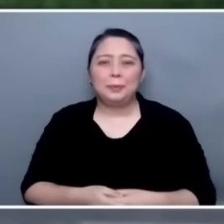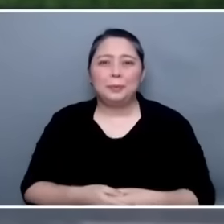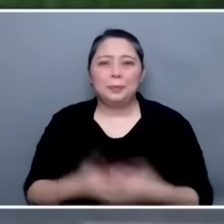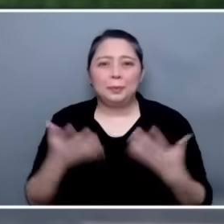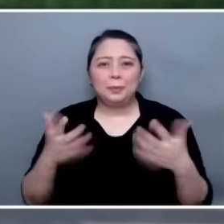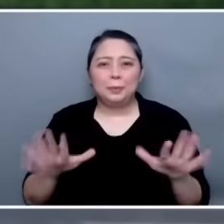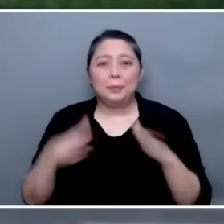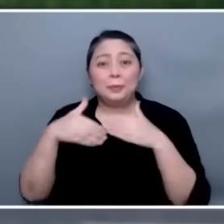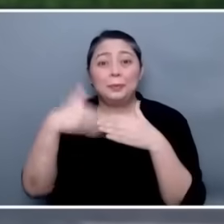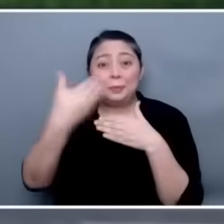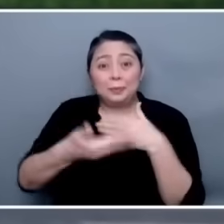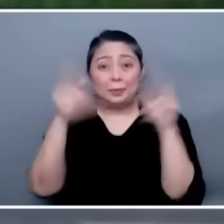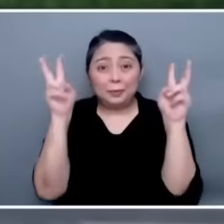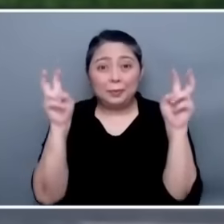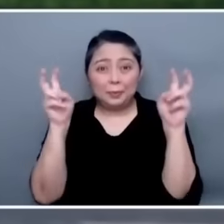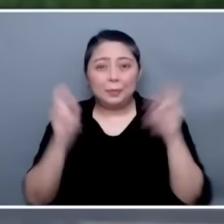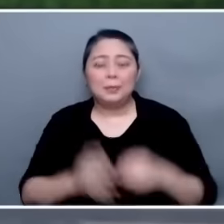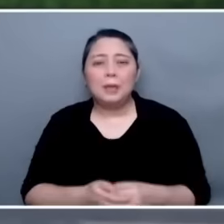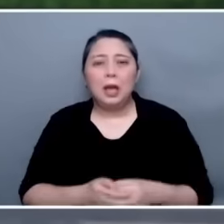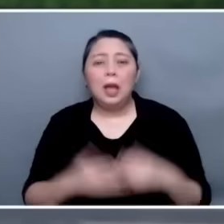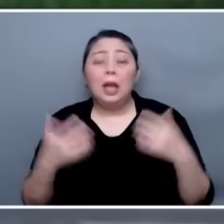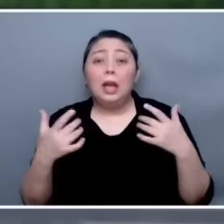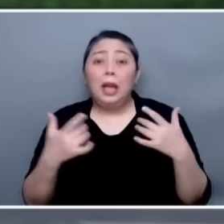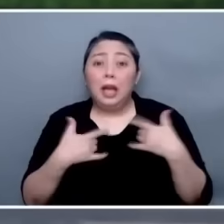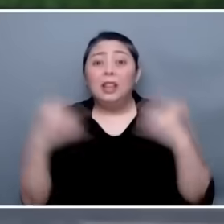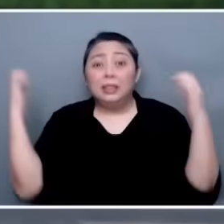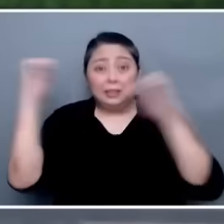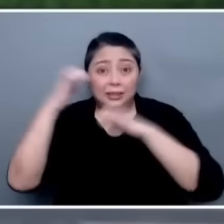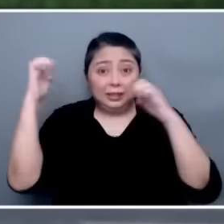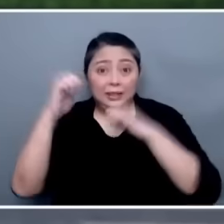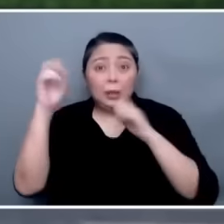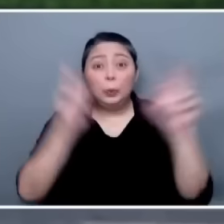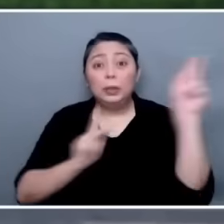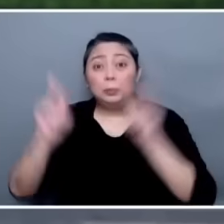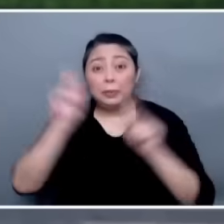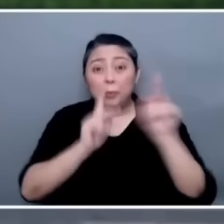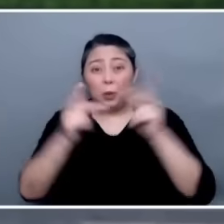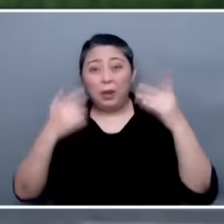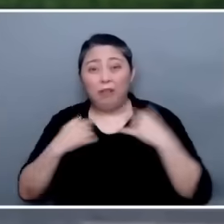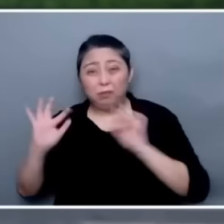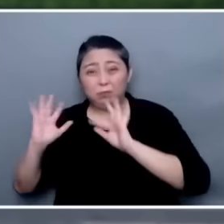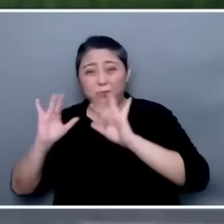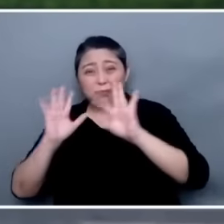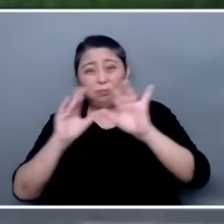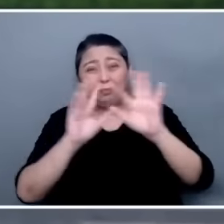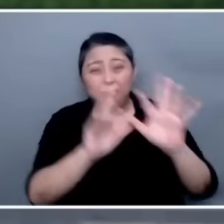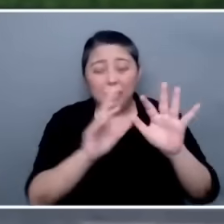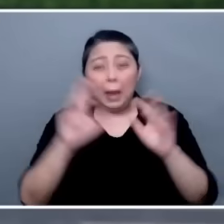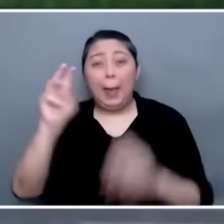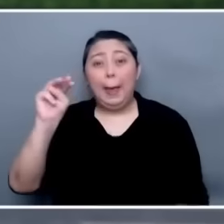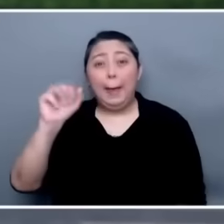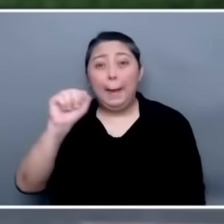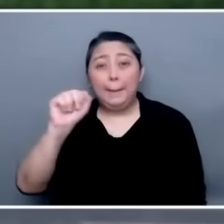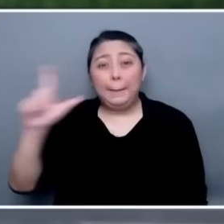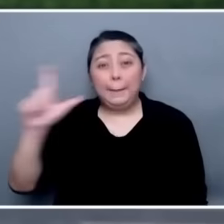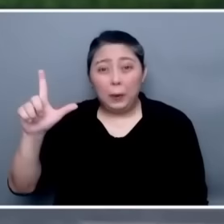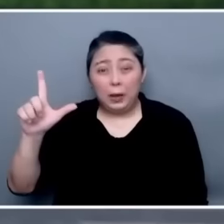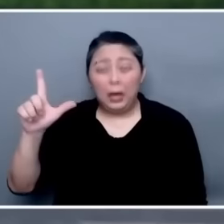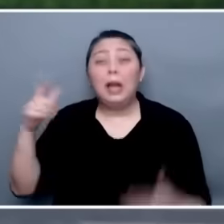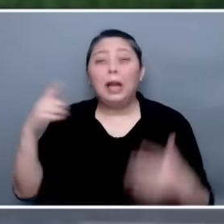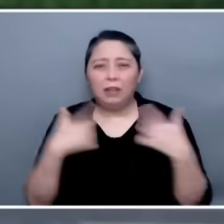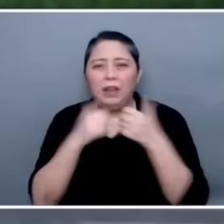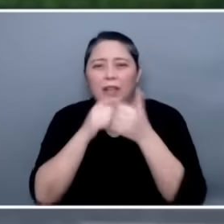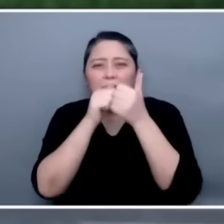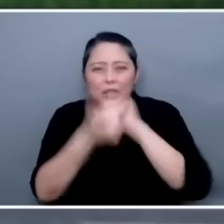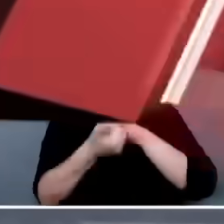Dahil sa inaasahang pagdagsa ng mga tao, plano namang mag-adjust ng mall hours ngayong papalapit ang Kapaskuhan.